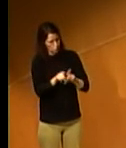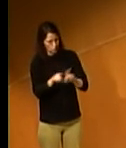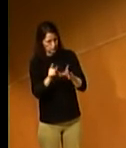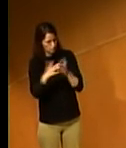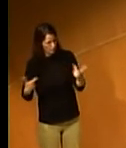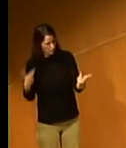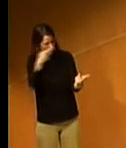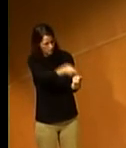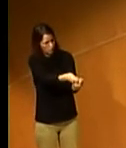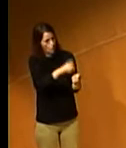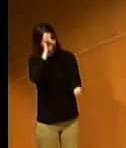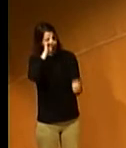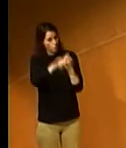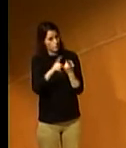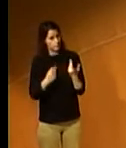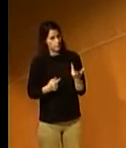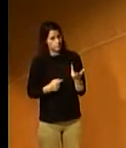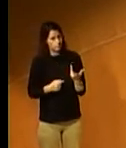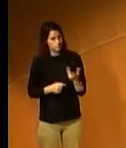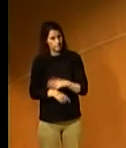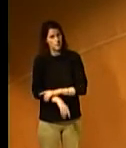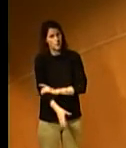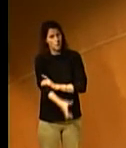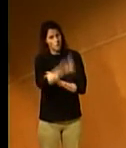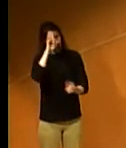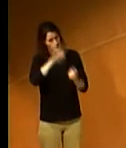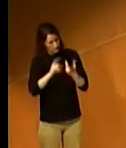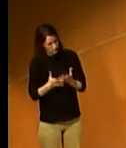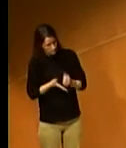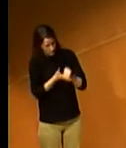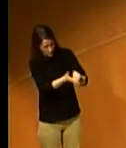pour leur permettre de mémoriser les cours.